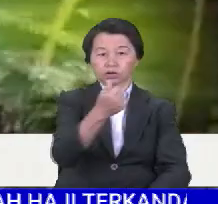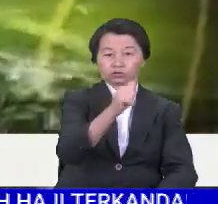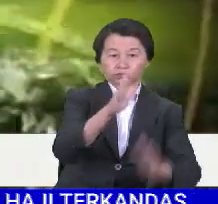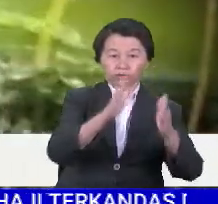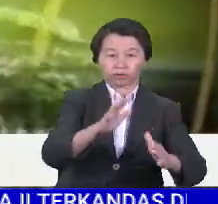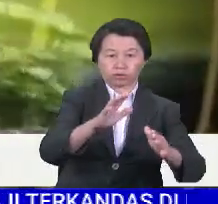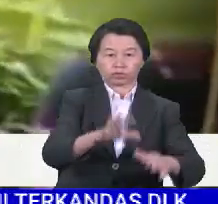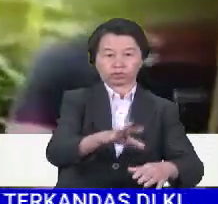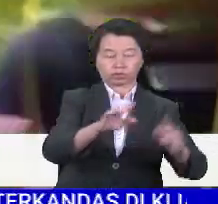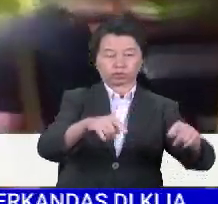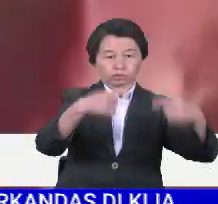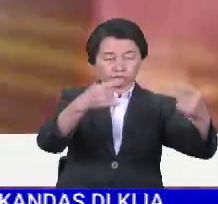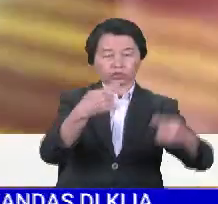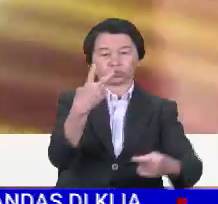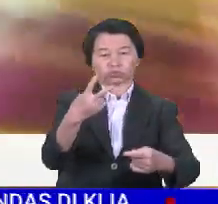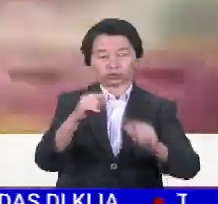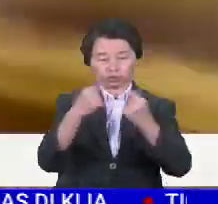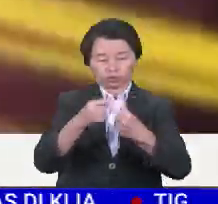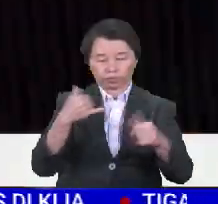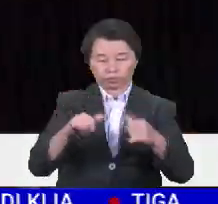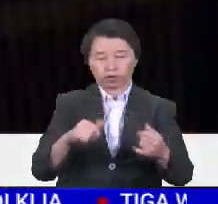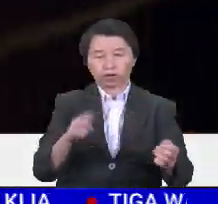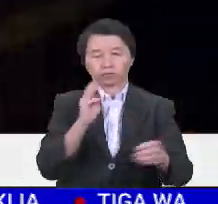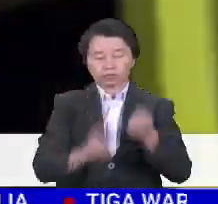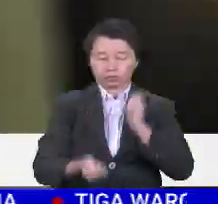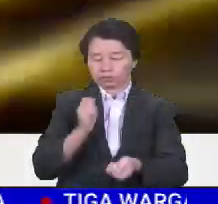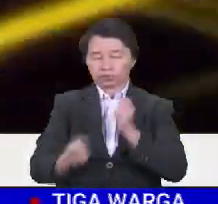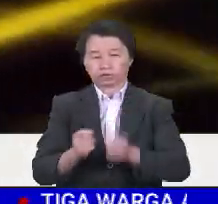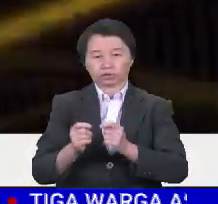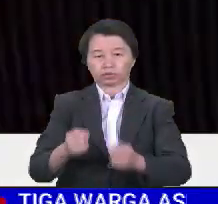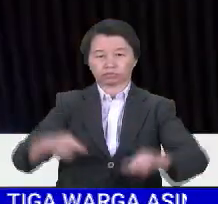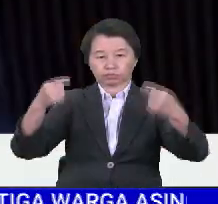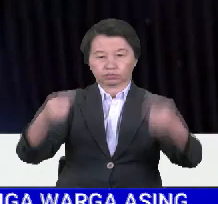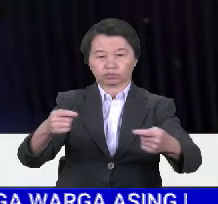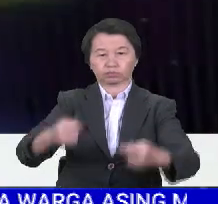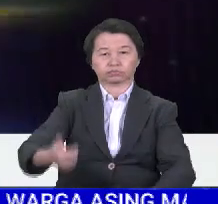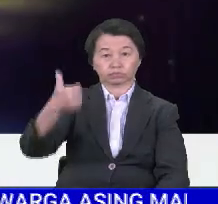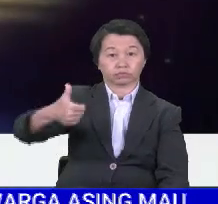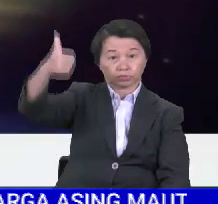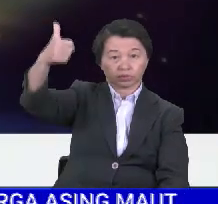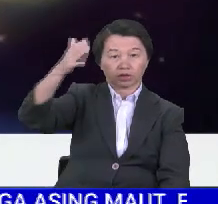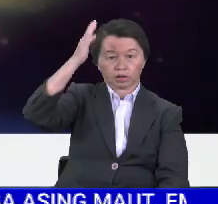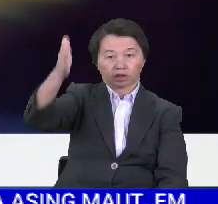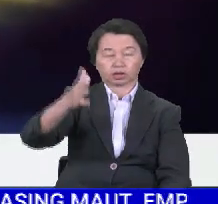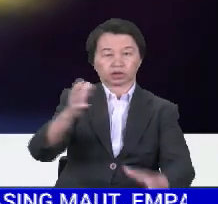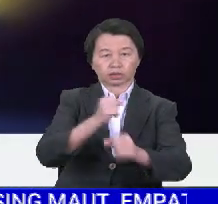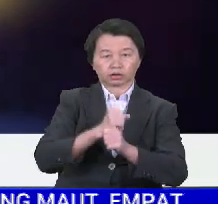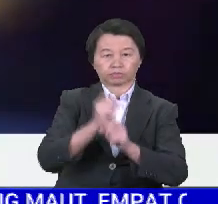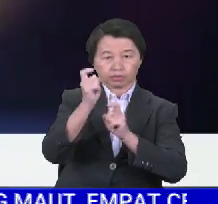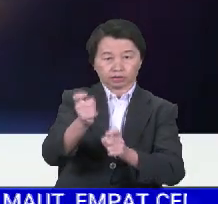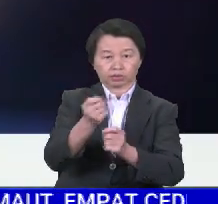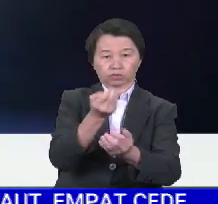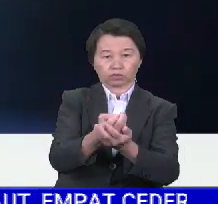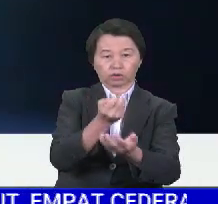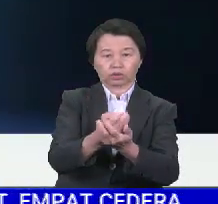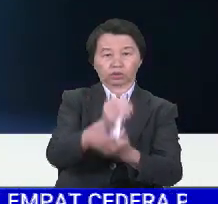finalis solo serta 2 kumpulan pemain muzik akan merentap bagi merebut gelaran juara yang bakal membawa pulang hadiah wang